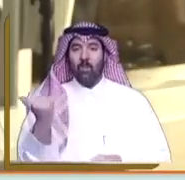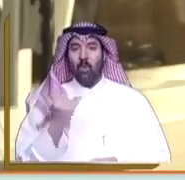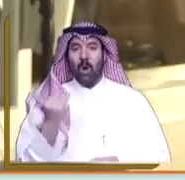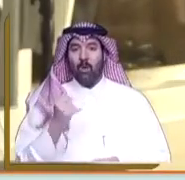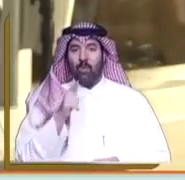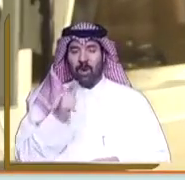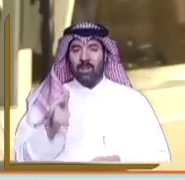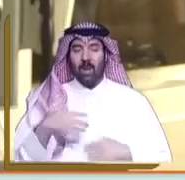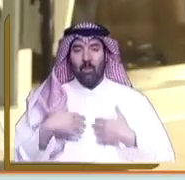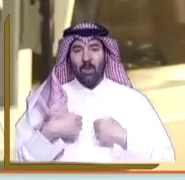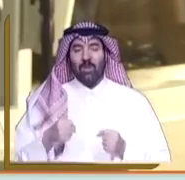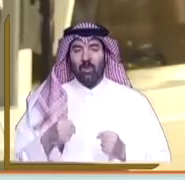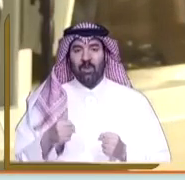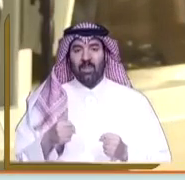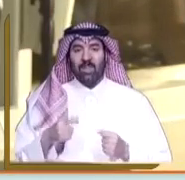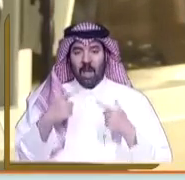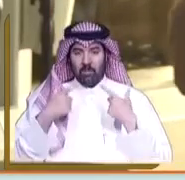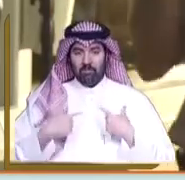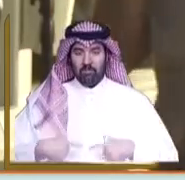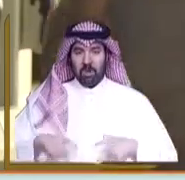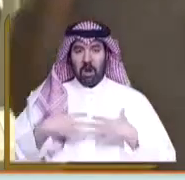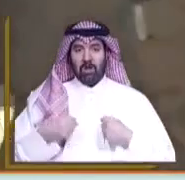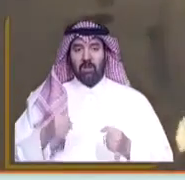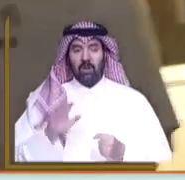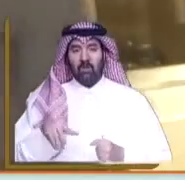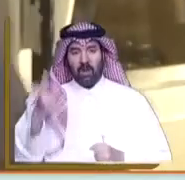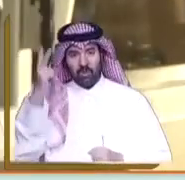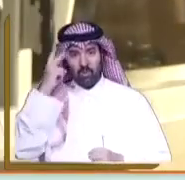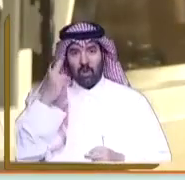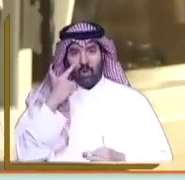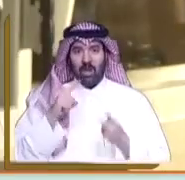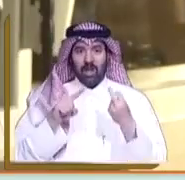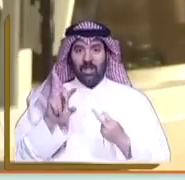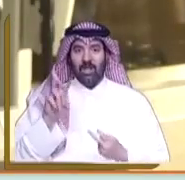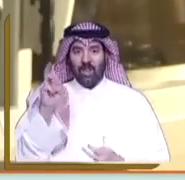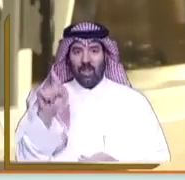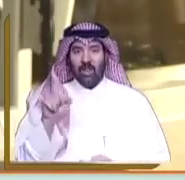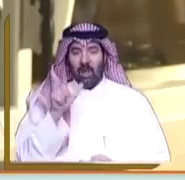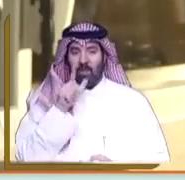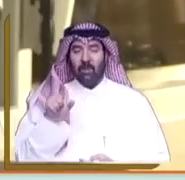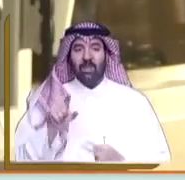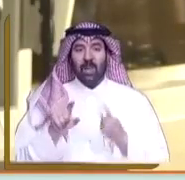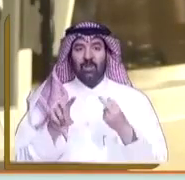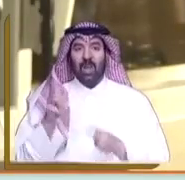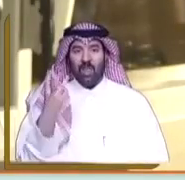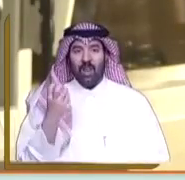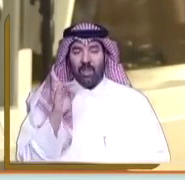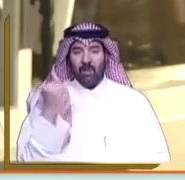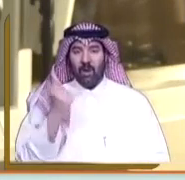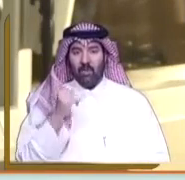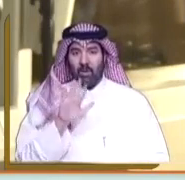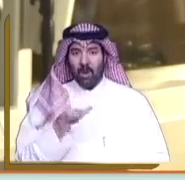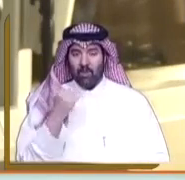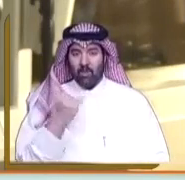جودة الحياة التي تعمل عليها رؤية المملكة وتعمل على تحقيقها رؤية المملكة